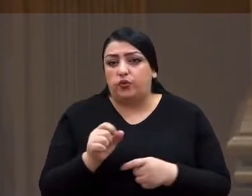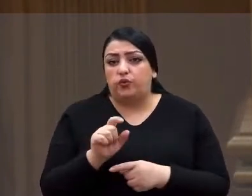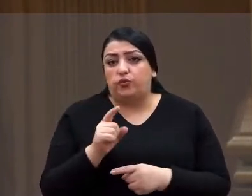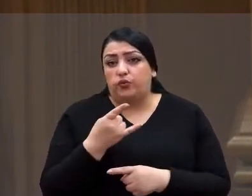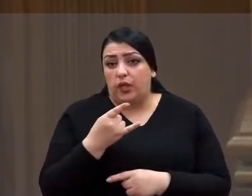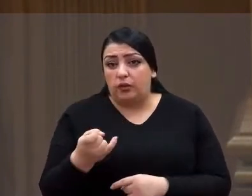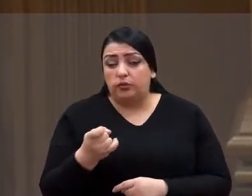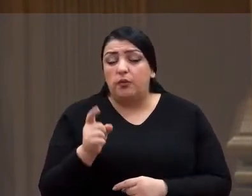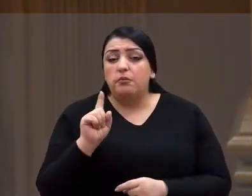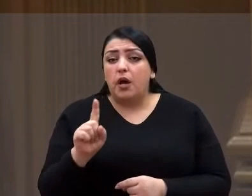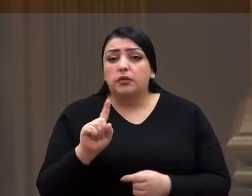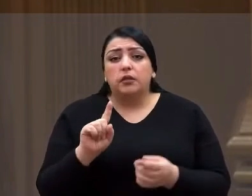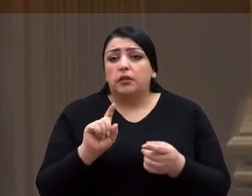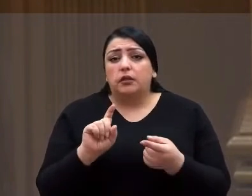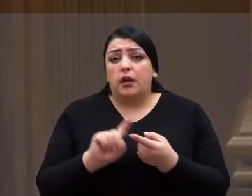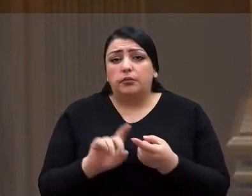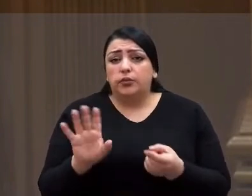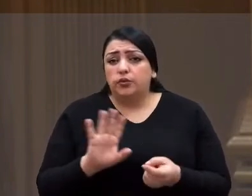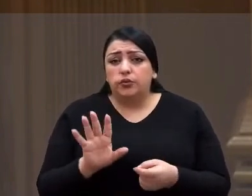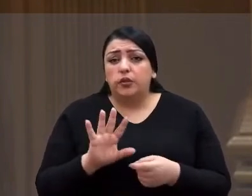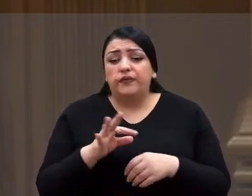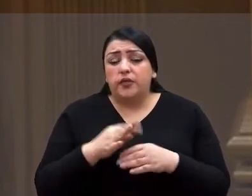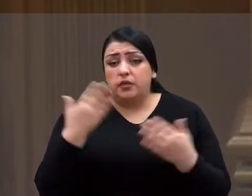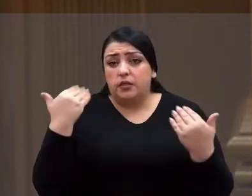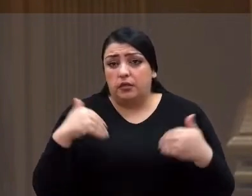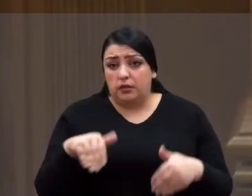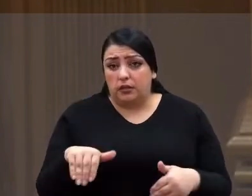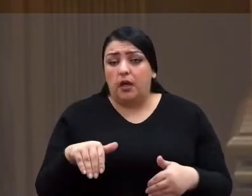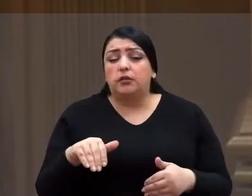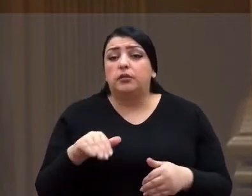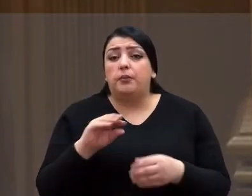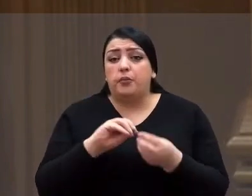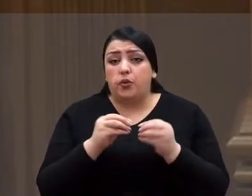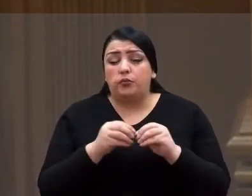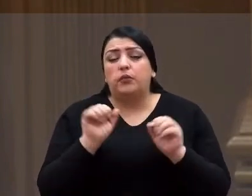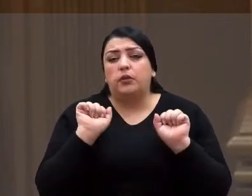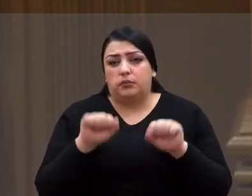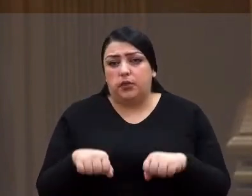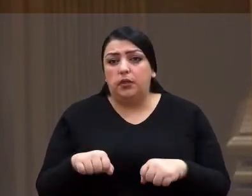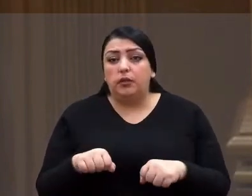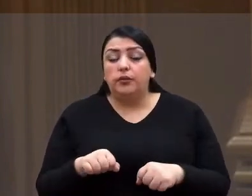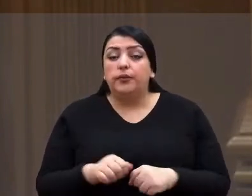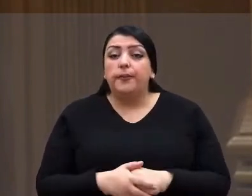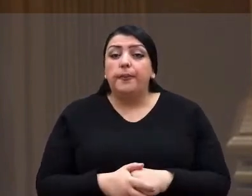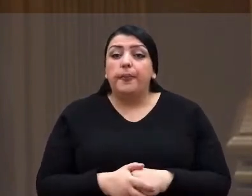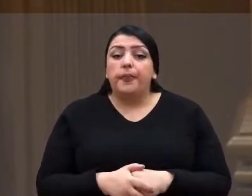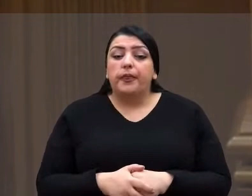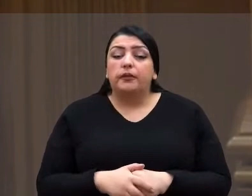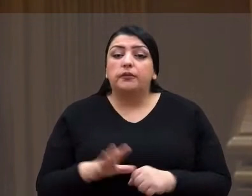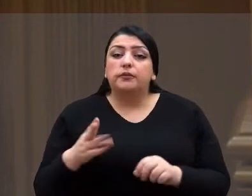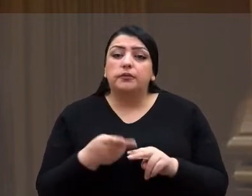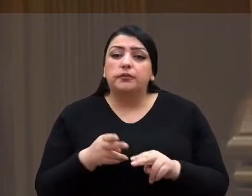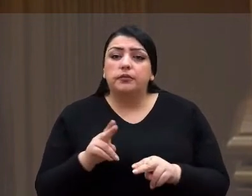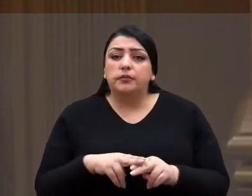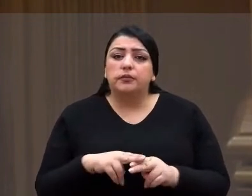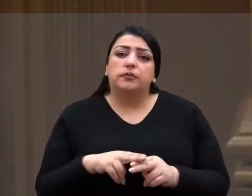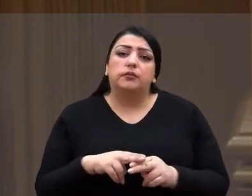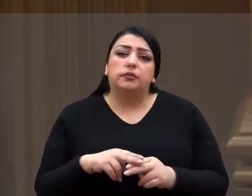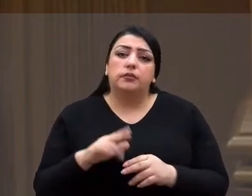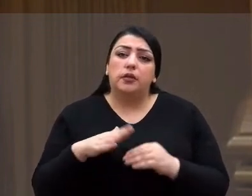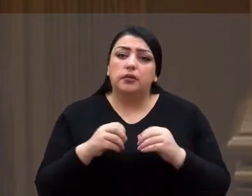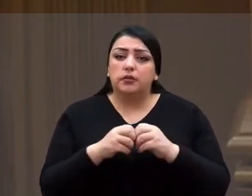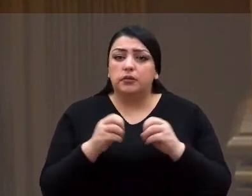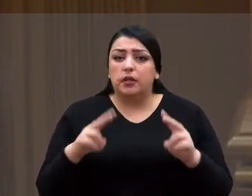ֆիզիկական վտանգի դեպքում դա մեծ խնդիր է առաջացնում։ Երկրորդ տարբերակը իրականացվել ինչ-որ գնահատում